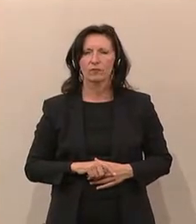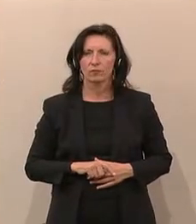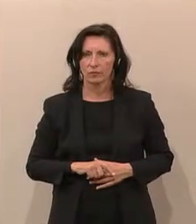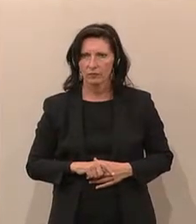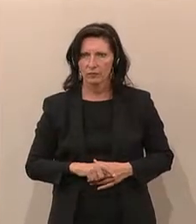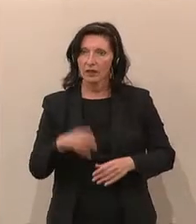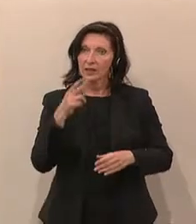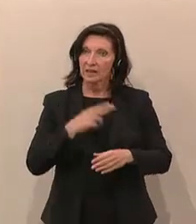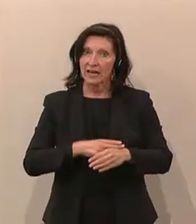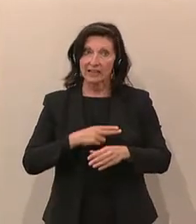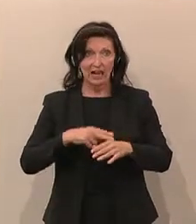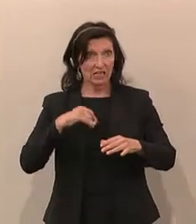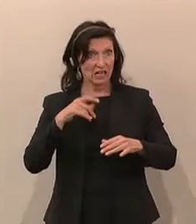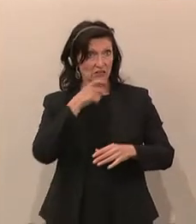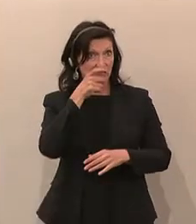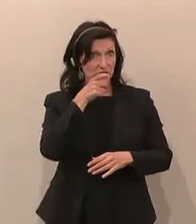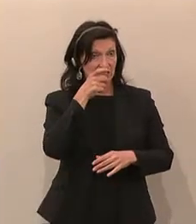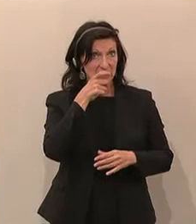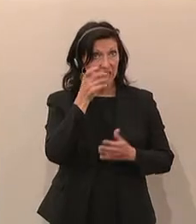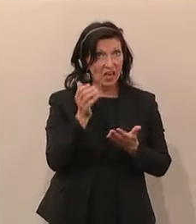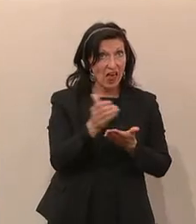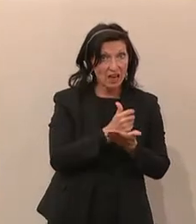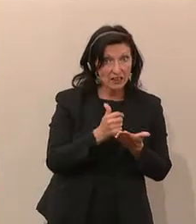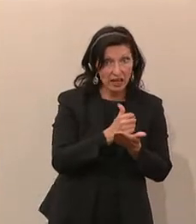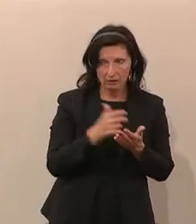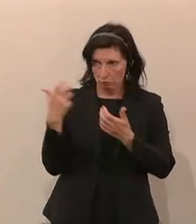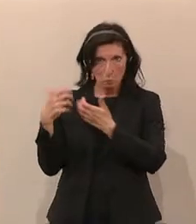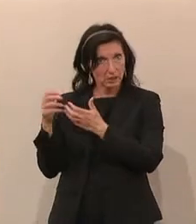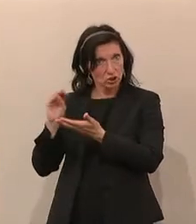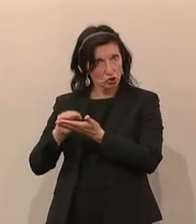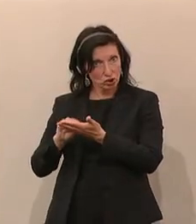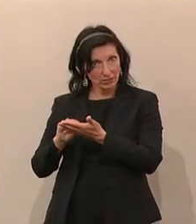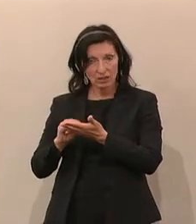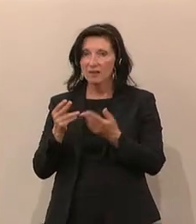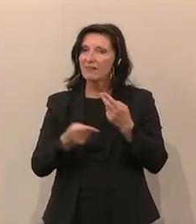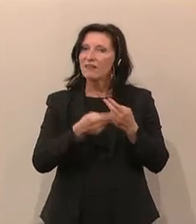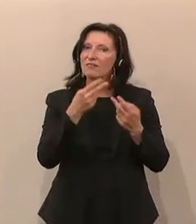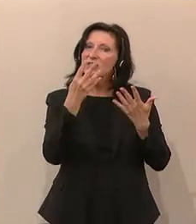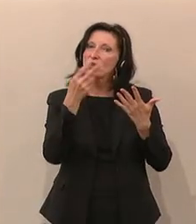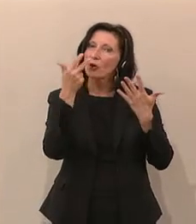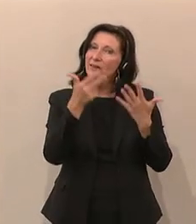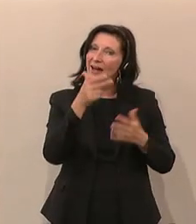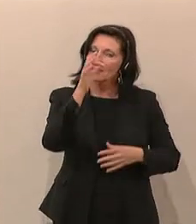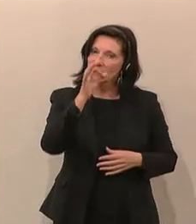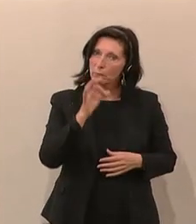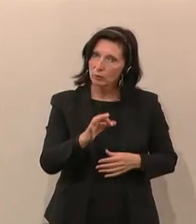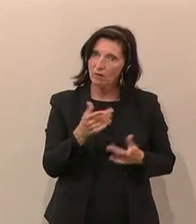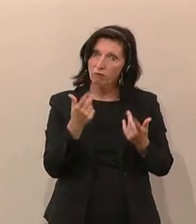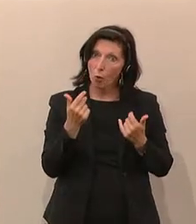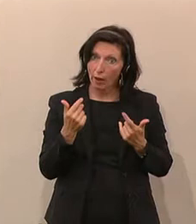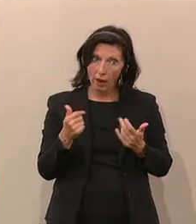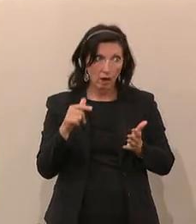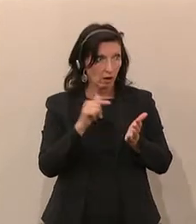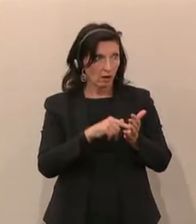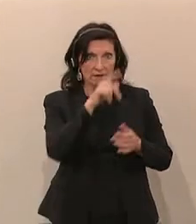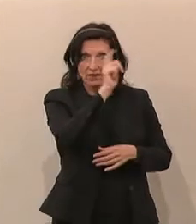der Krankenversicherung, und auch das streicht der Bericht hervor, kommen fast zu 89% aus Beitragseinnahmen von